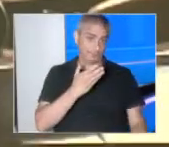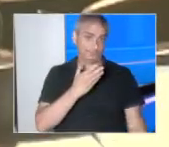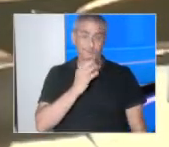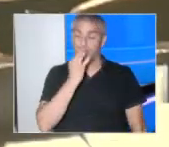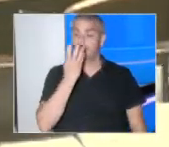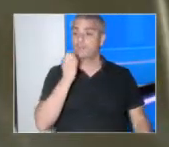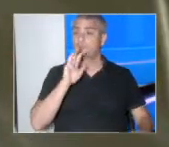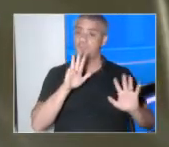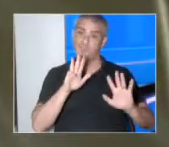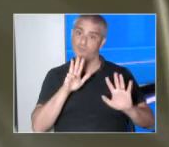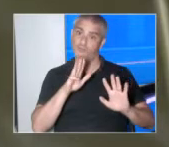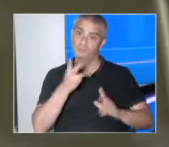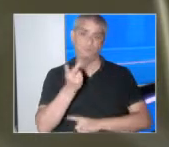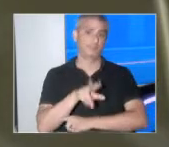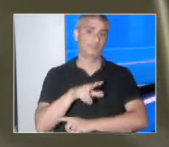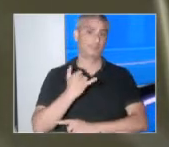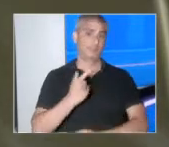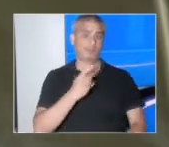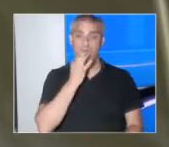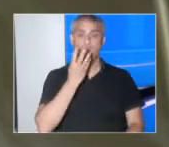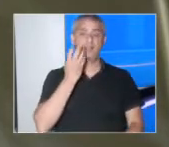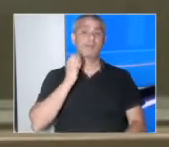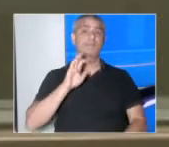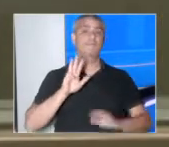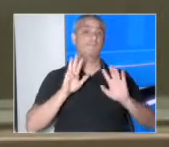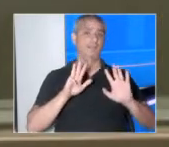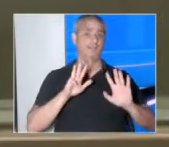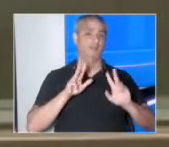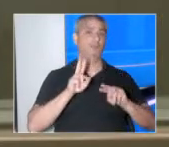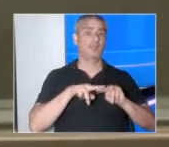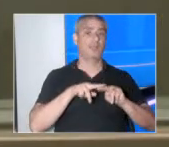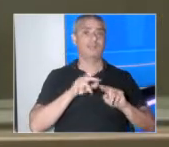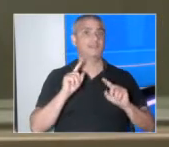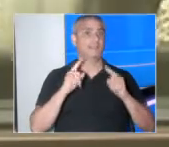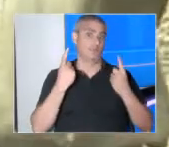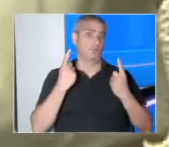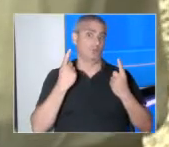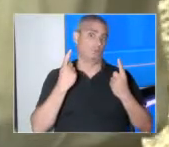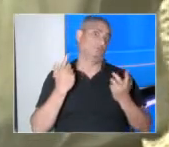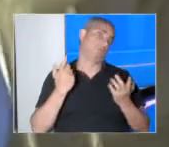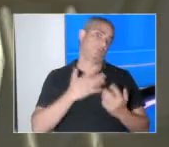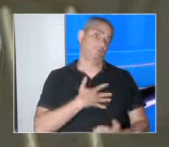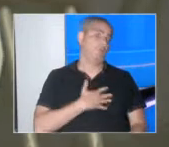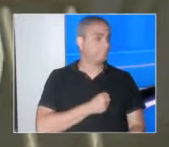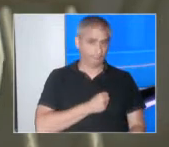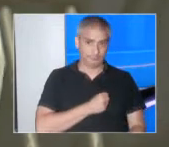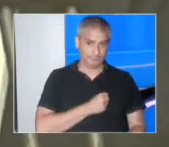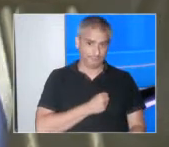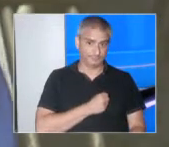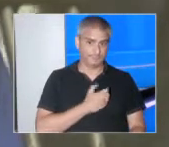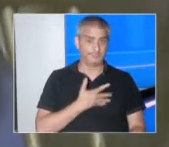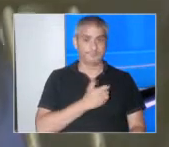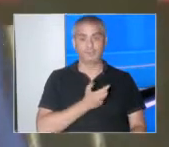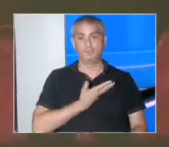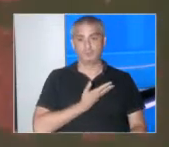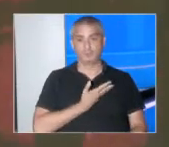בן 49, הלך לעולמו בגיל 49 לאחר אירוע לב, דום לב